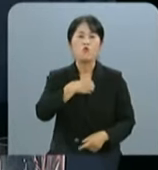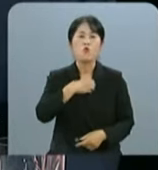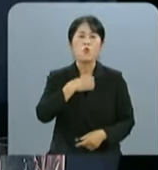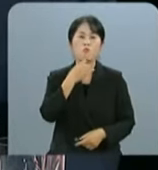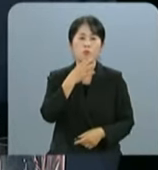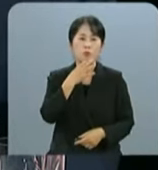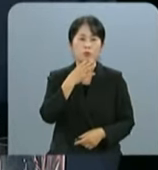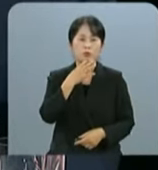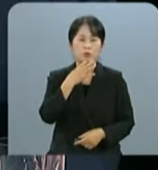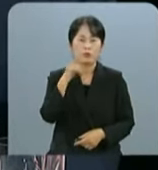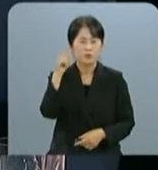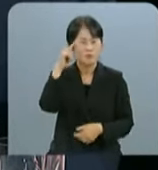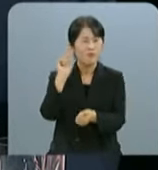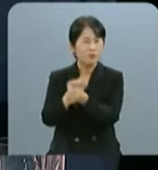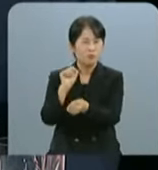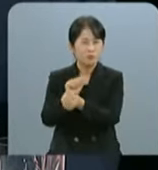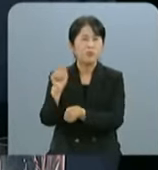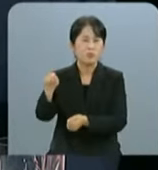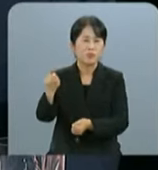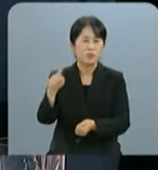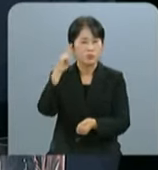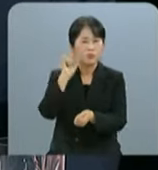그랬거든요. 정신 나간 사람들입니다. 네.